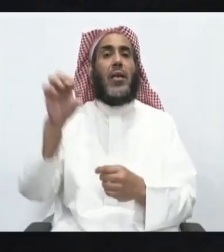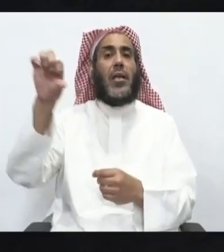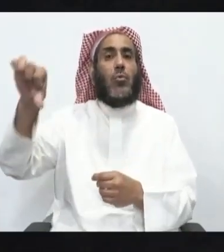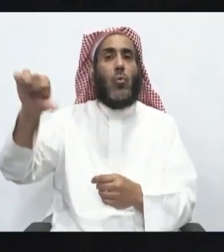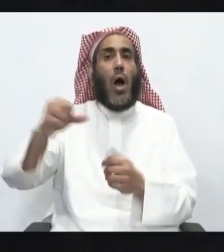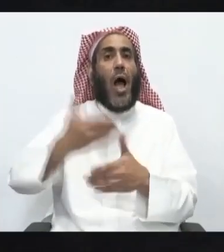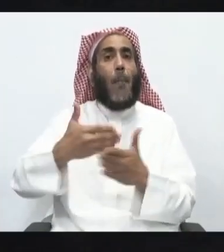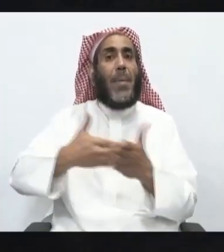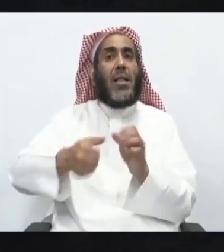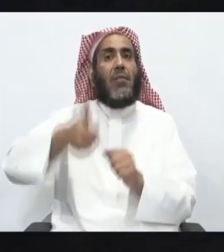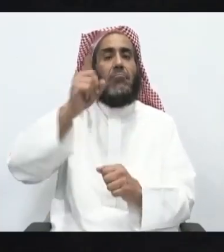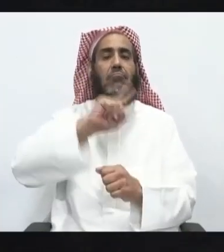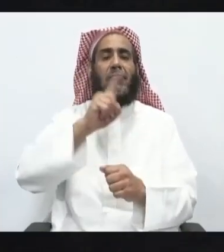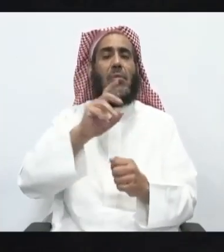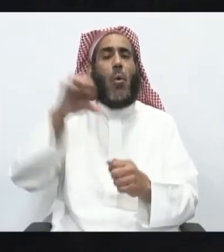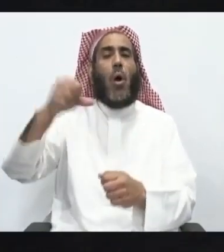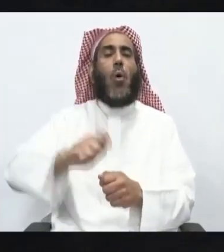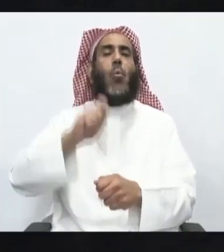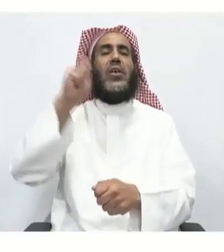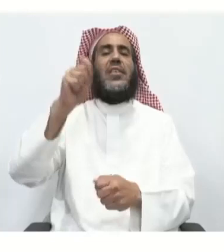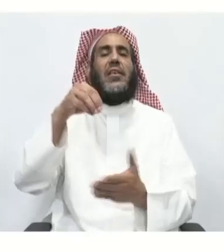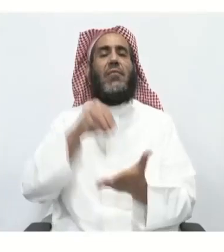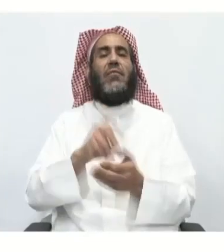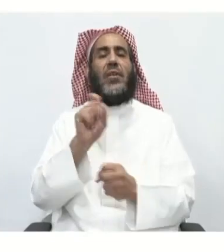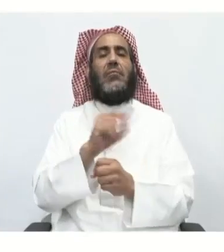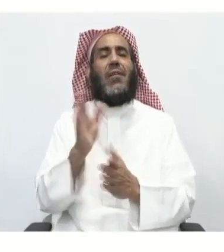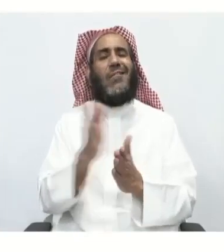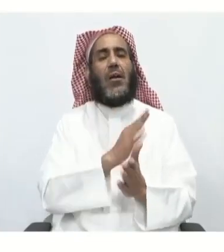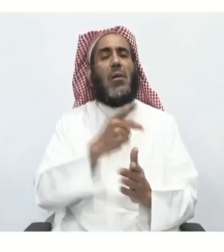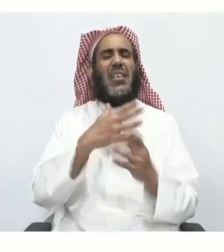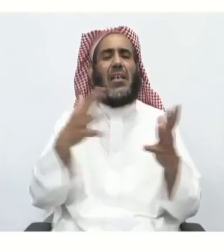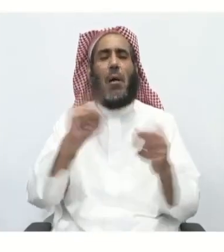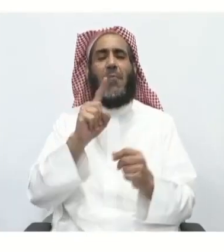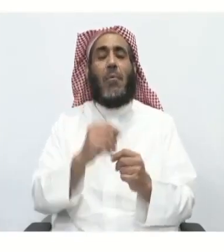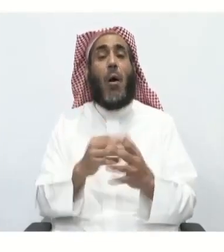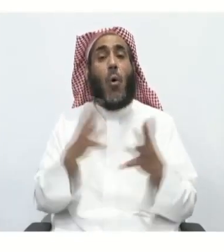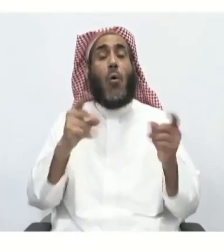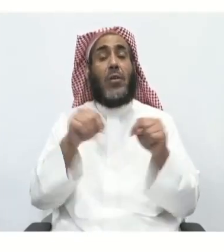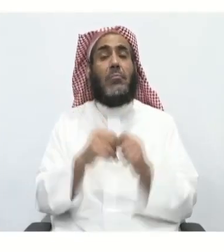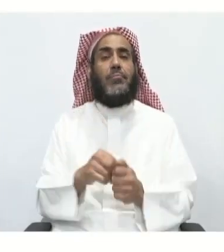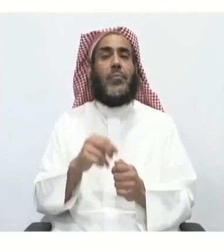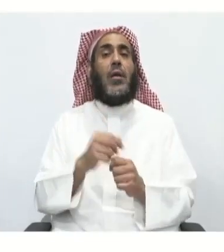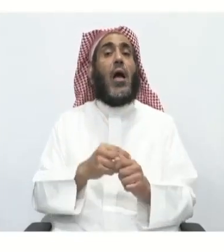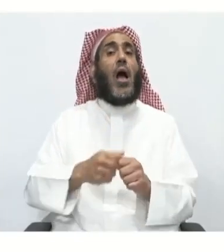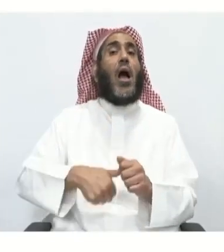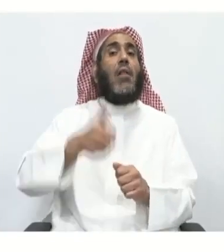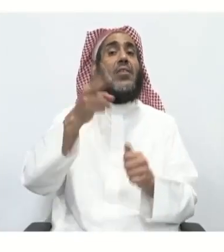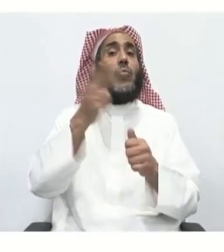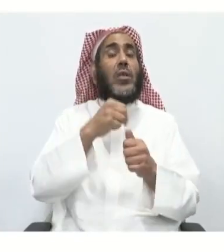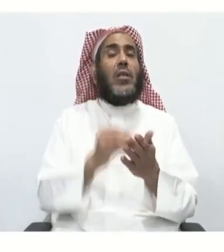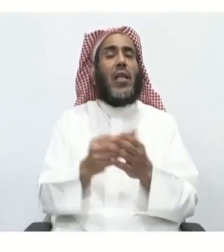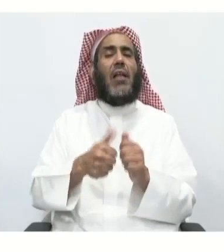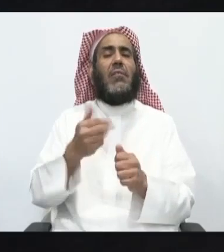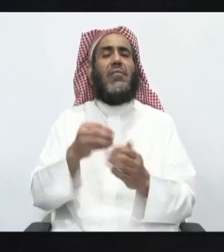لان هنا الواو هنا اصليه في في الفعل وليست واو جماعه فالالف هنا تاتي الواو جماعه الف تنوين النصب ايضا تاتي الالف